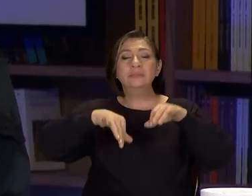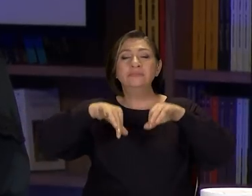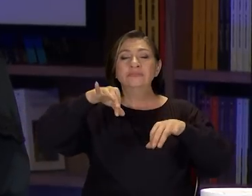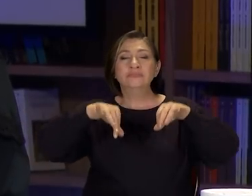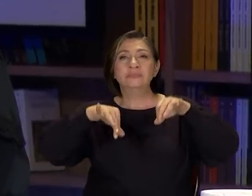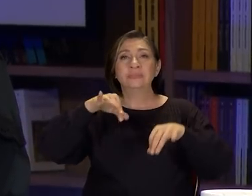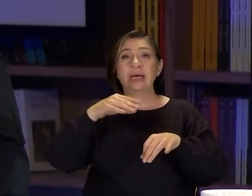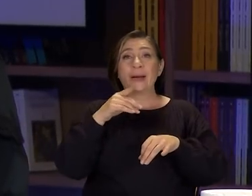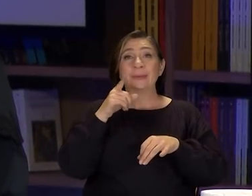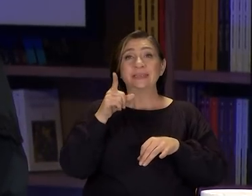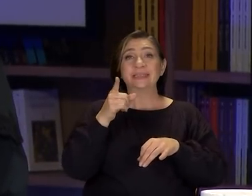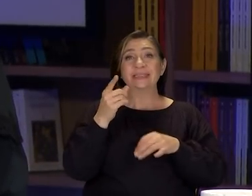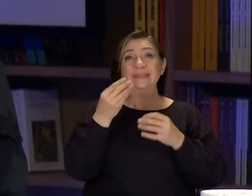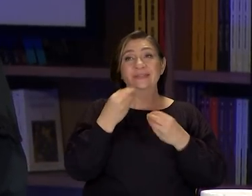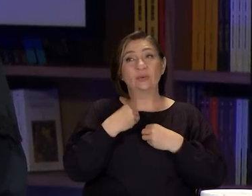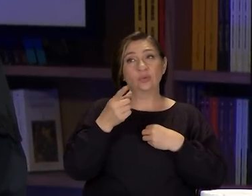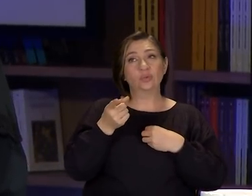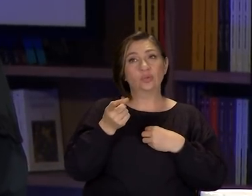Ama bunu da siz sağlıyorsunuz yani. Kendi